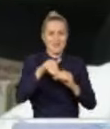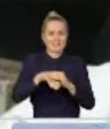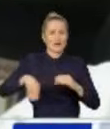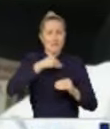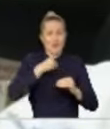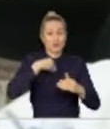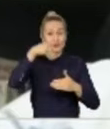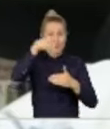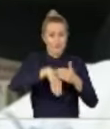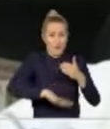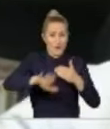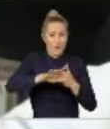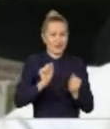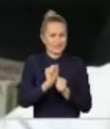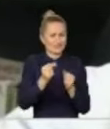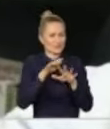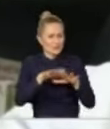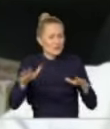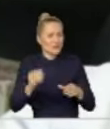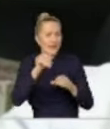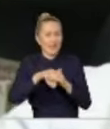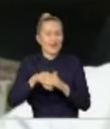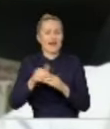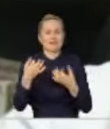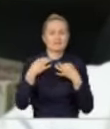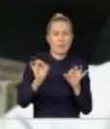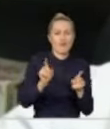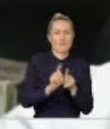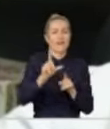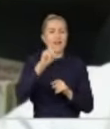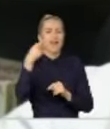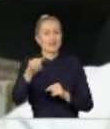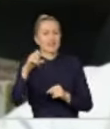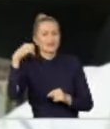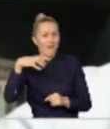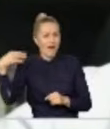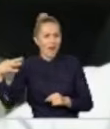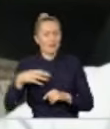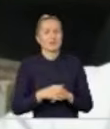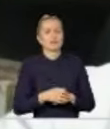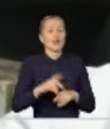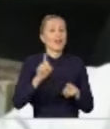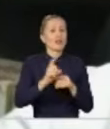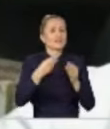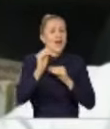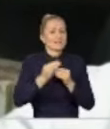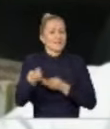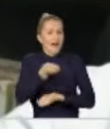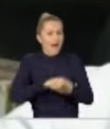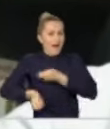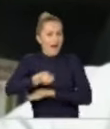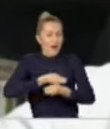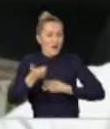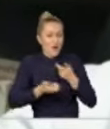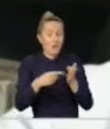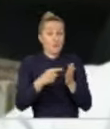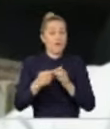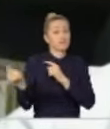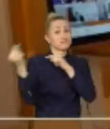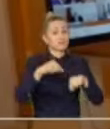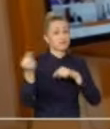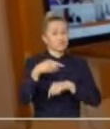Polski, branża samochodowa, branża LED-owa oraz coraz więcej wymiany handlowej. Do Polski przyjeżdżają